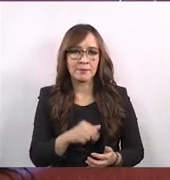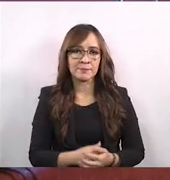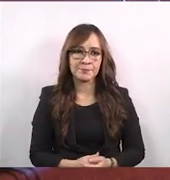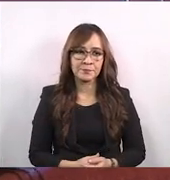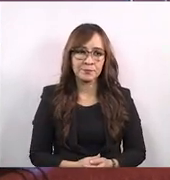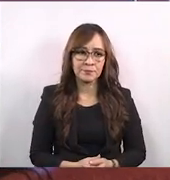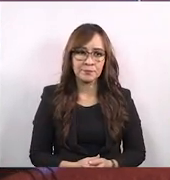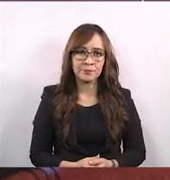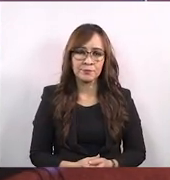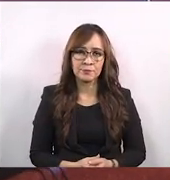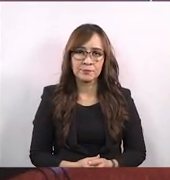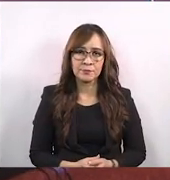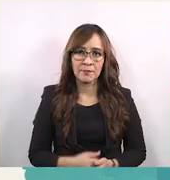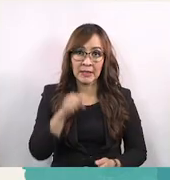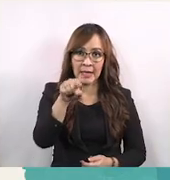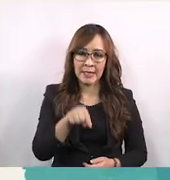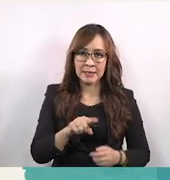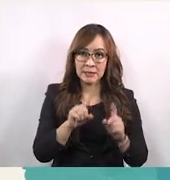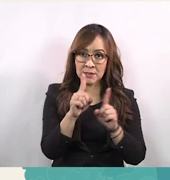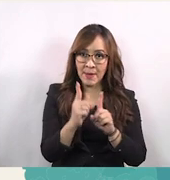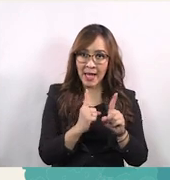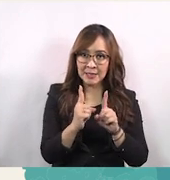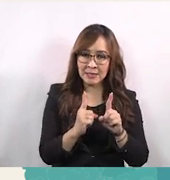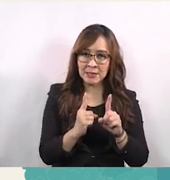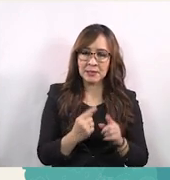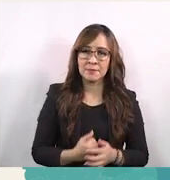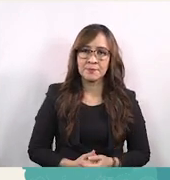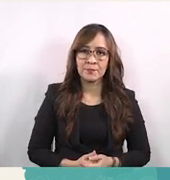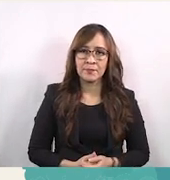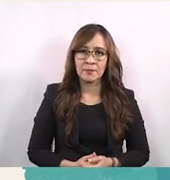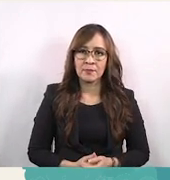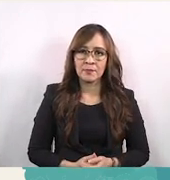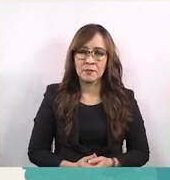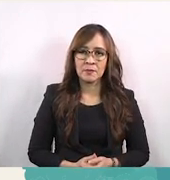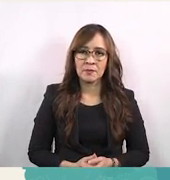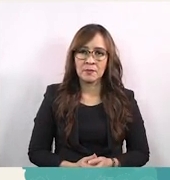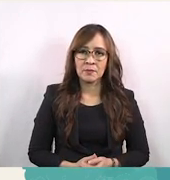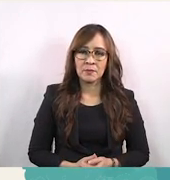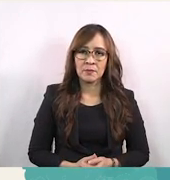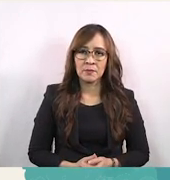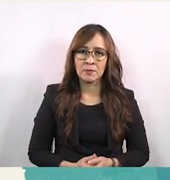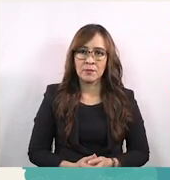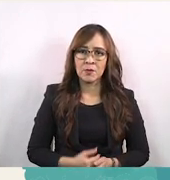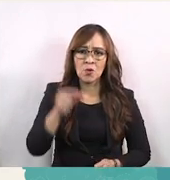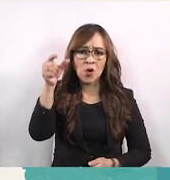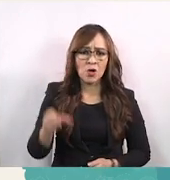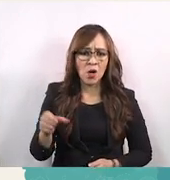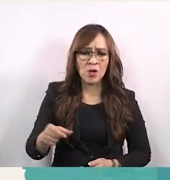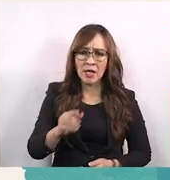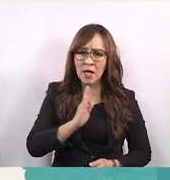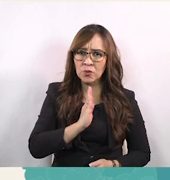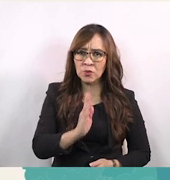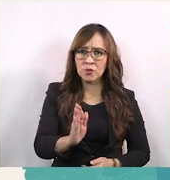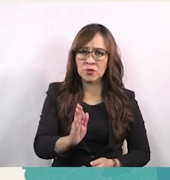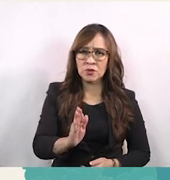lihat ini coba liat ini pay it 11 orang-orang sekotanya yakni tua-tua dan pemuka-pemuka yang diambil kota itu orang-orang yang